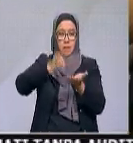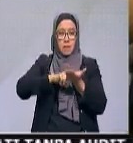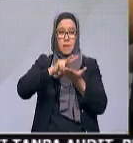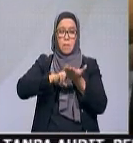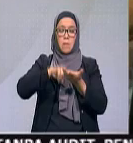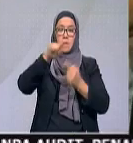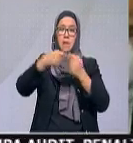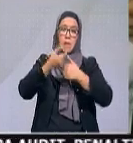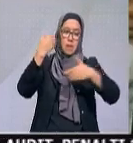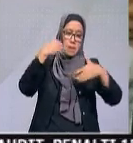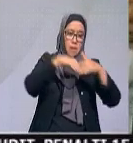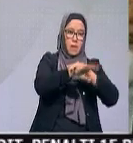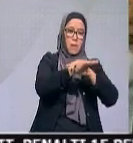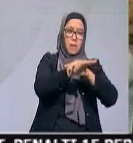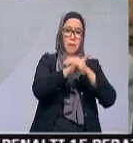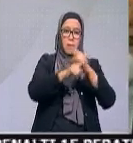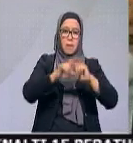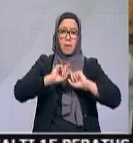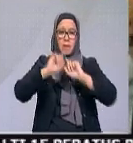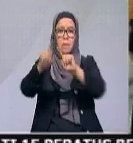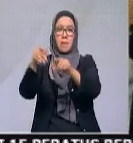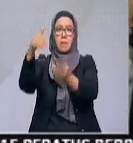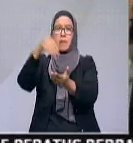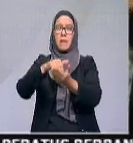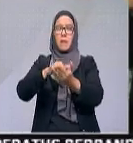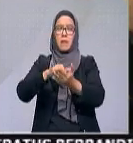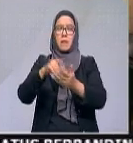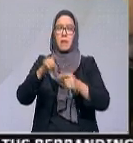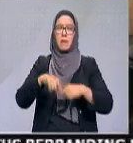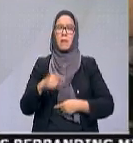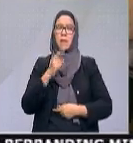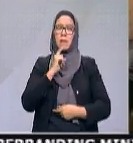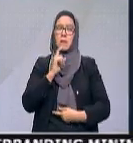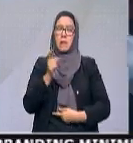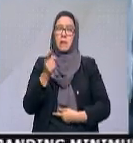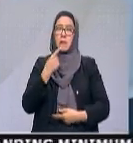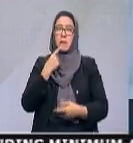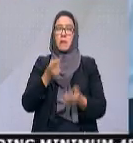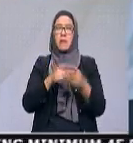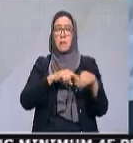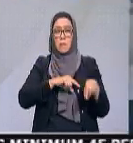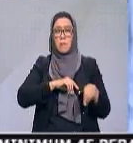nak pergi semula, jadi mereka memilih untuk dievakuasi ke Jakarta dahulu.